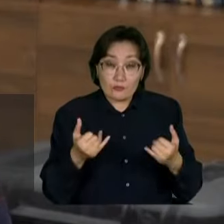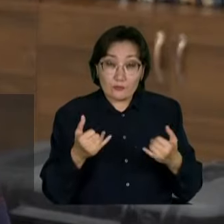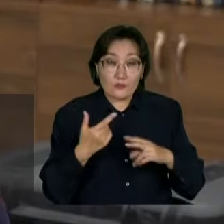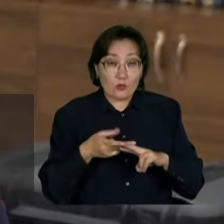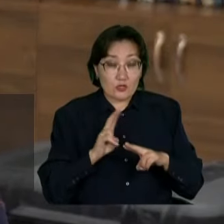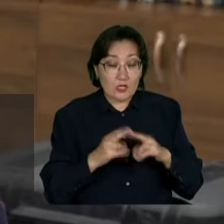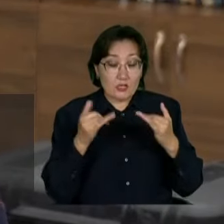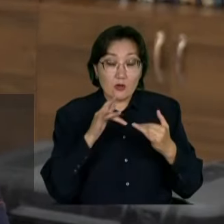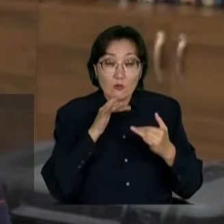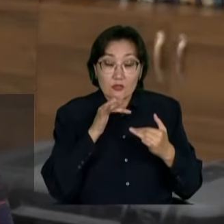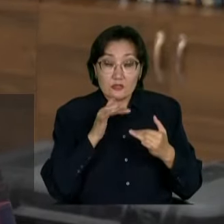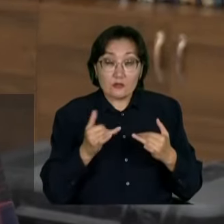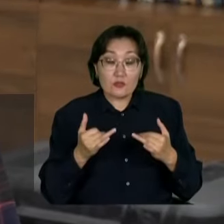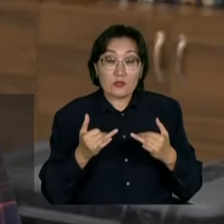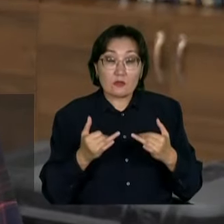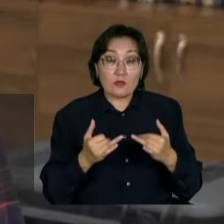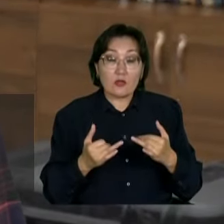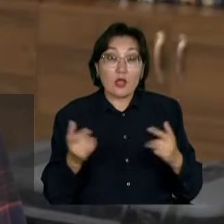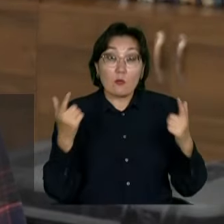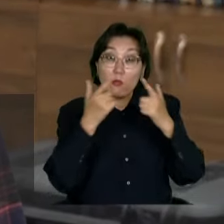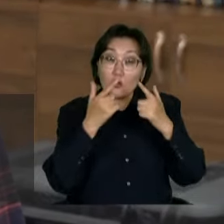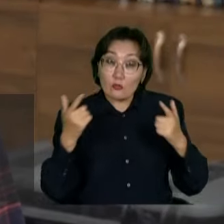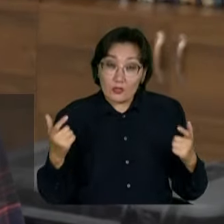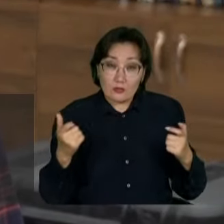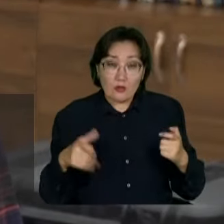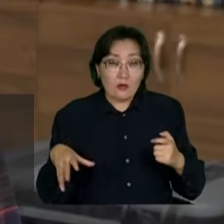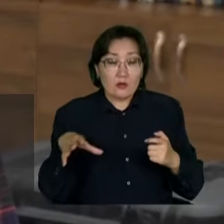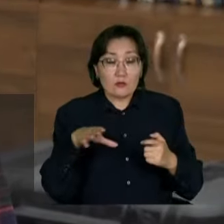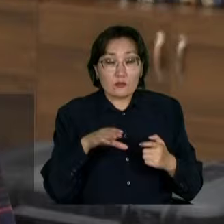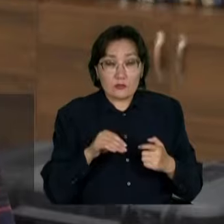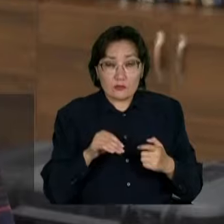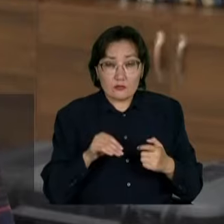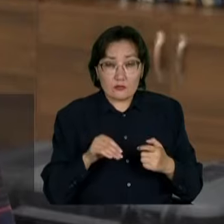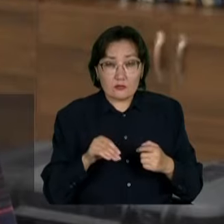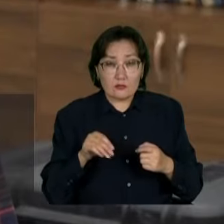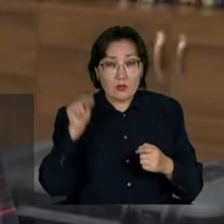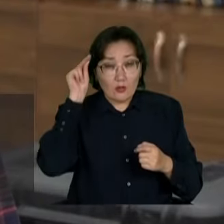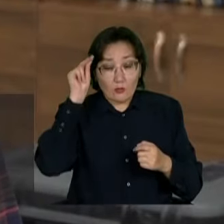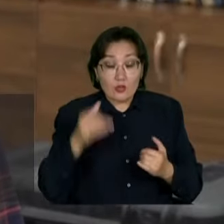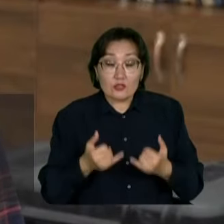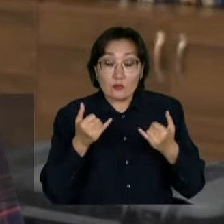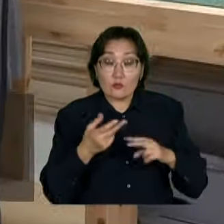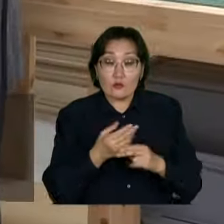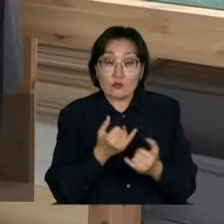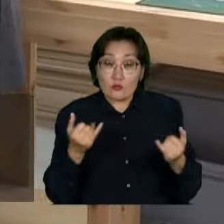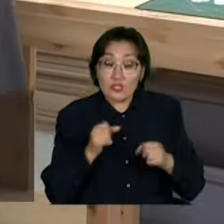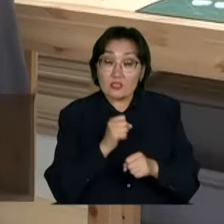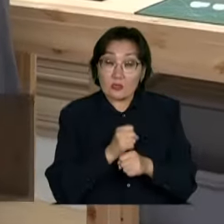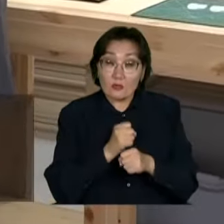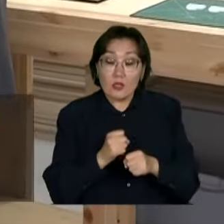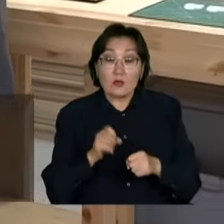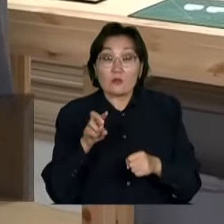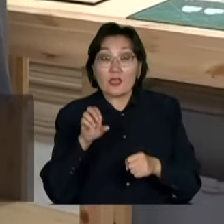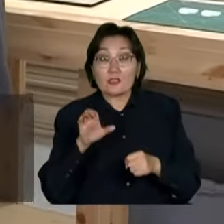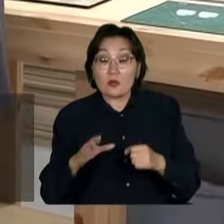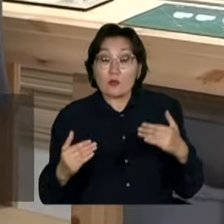осы қазіргі заманауи мағлұматтарға бәрін білім алу үшін сол үшін жасалған. Сондай-ақ Олжас